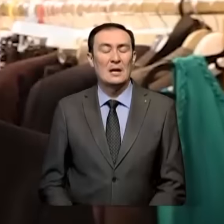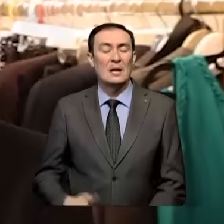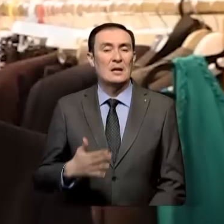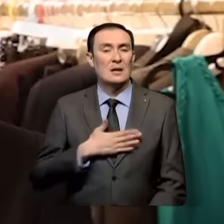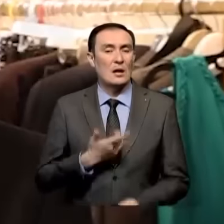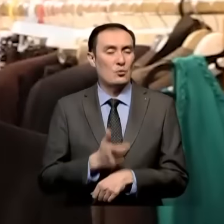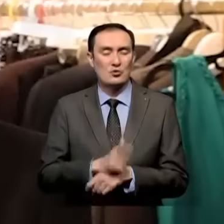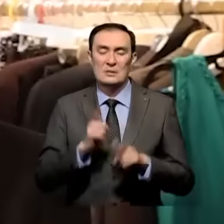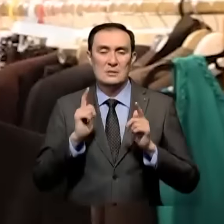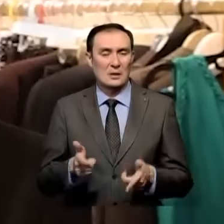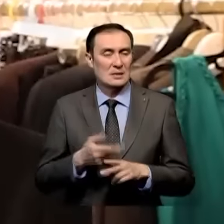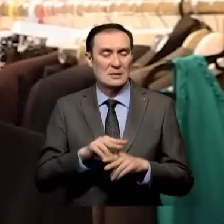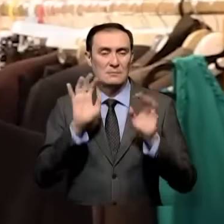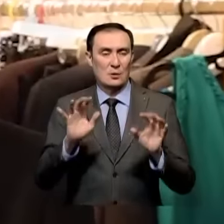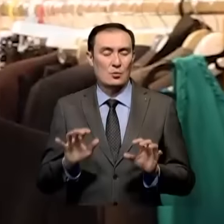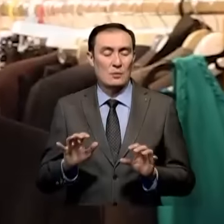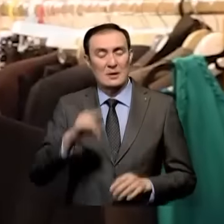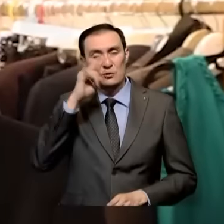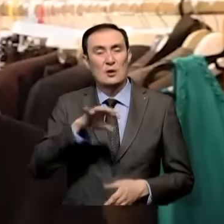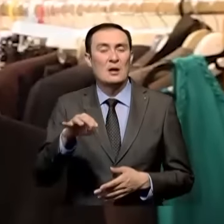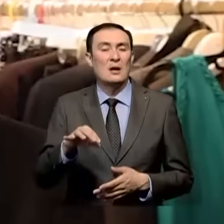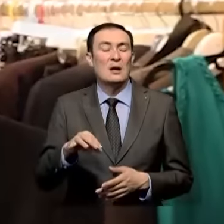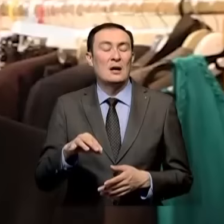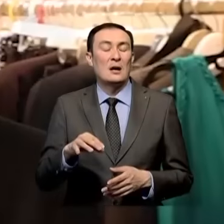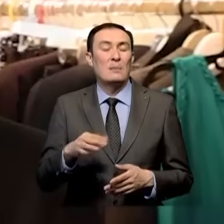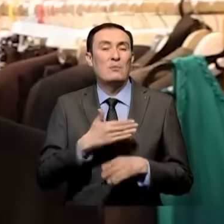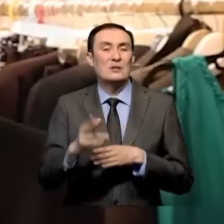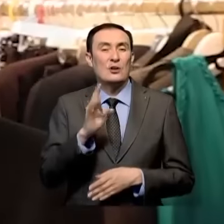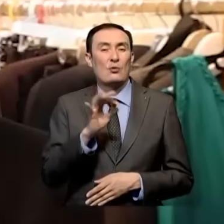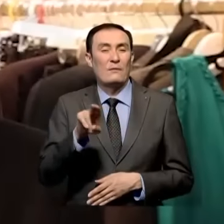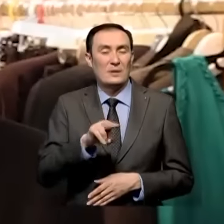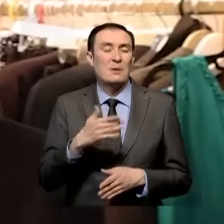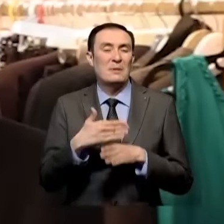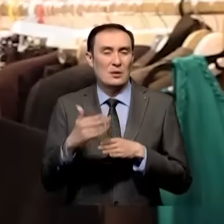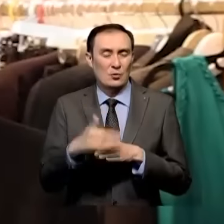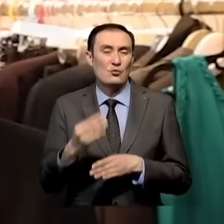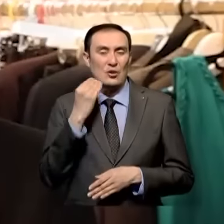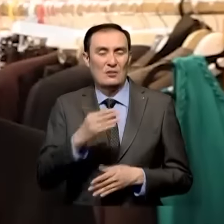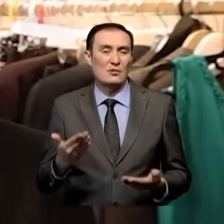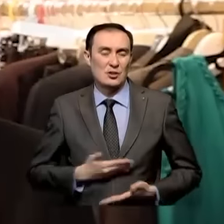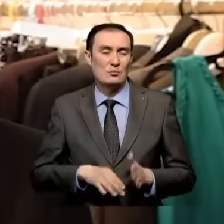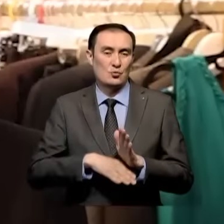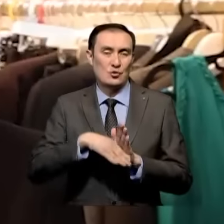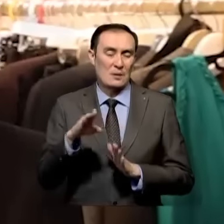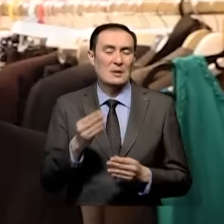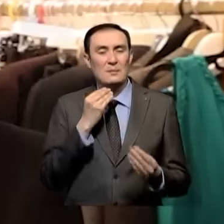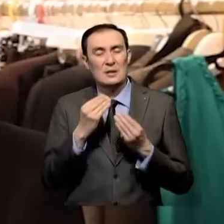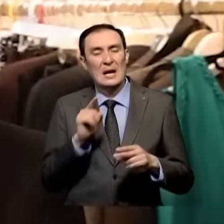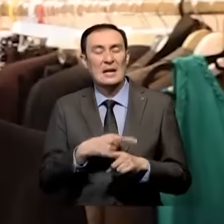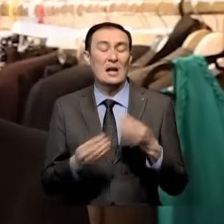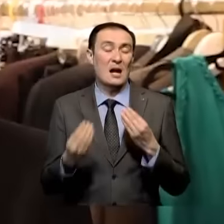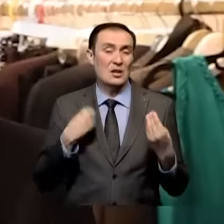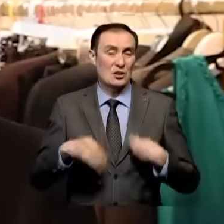Во-первых, я очень поддерживаю этот закон. Как говорят казахи, без транжирства. После ковида мы потихоньку движемся к качественной жизни, будто в части еды либо